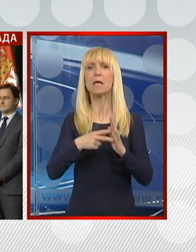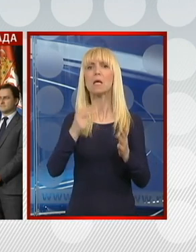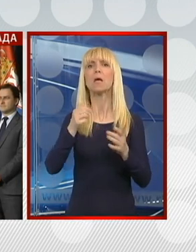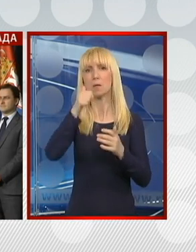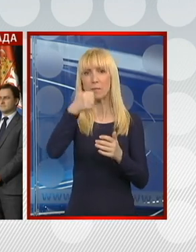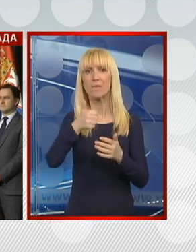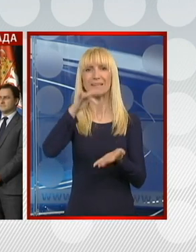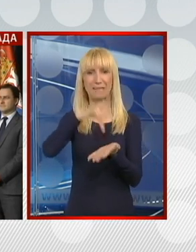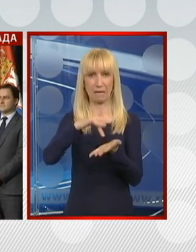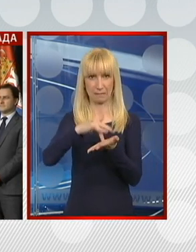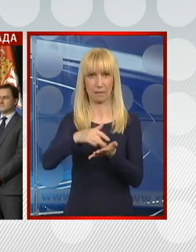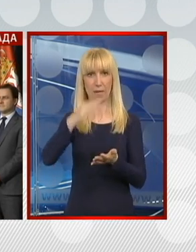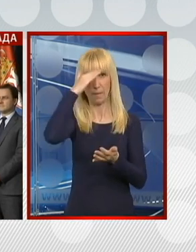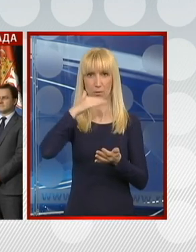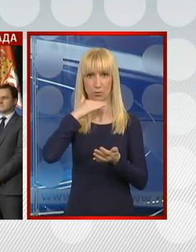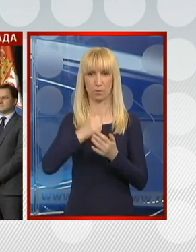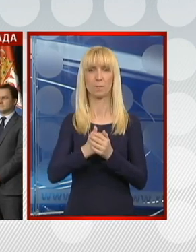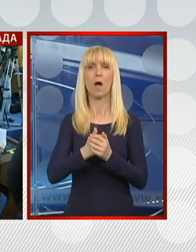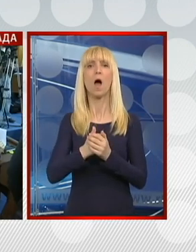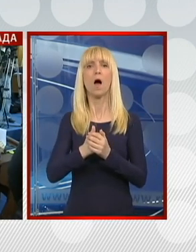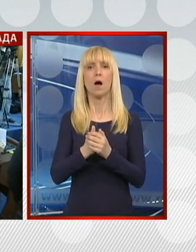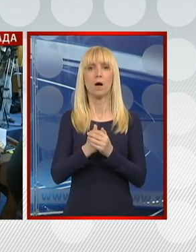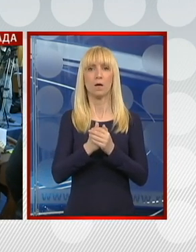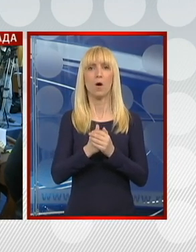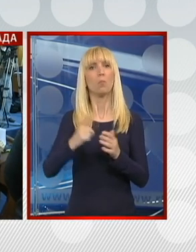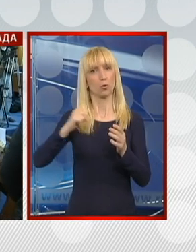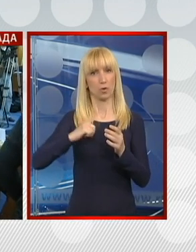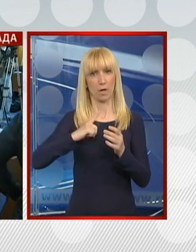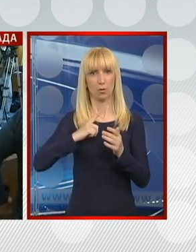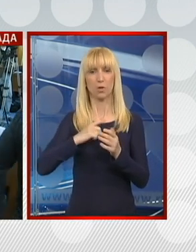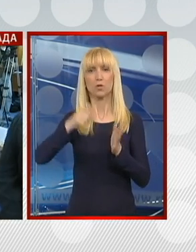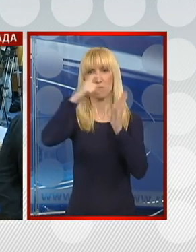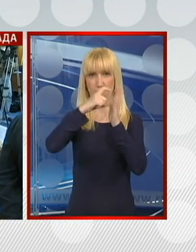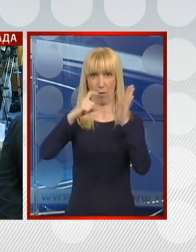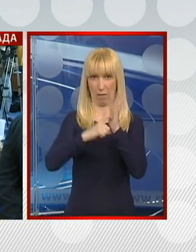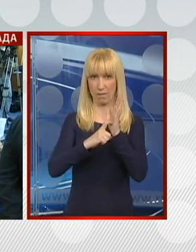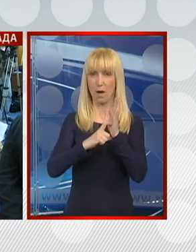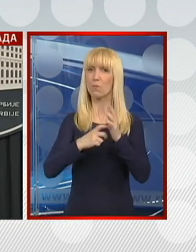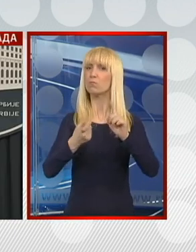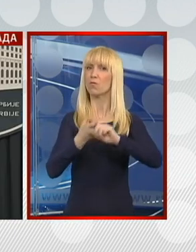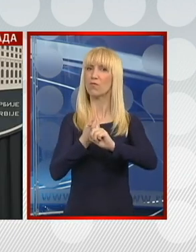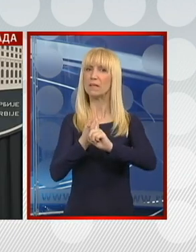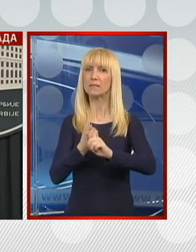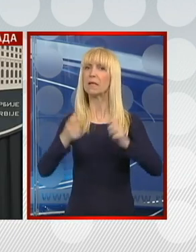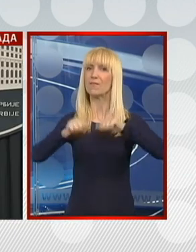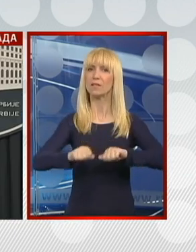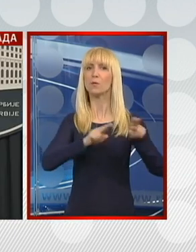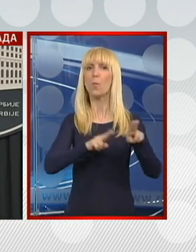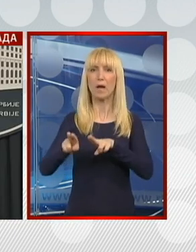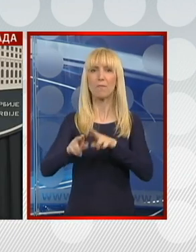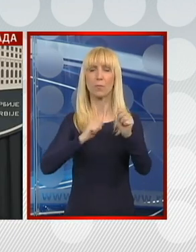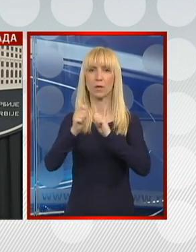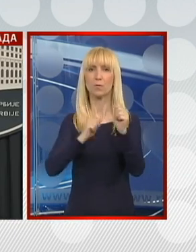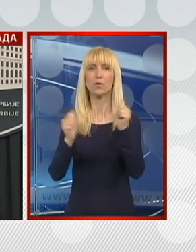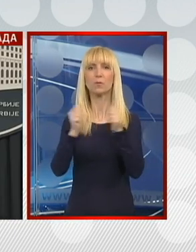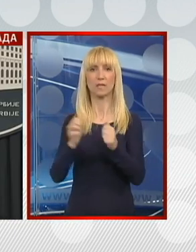prava stanica Niš. Prva stanica Niš očekuje da će poglavlja koja se odnose na vladavinu prava u